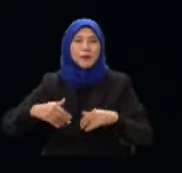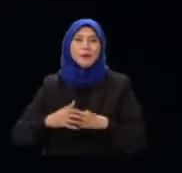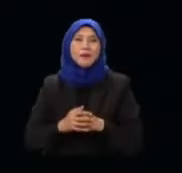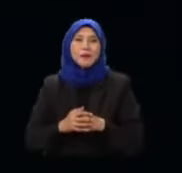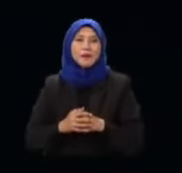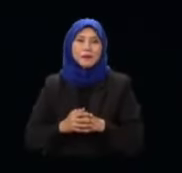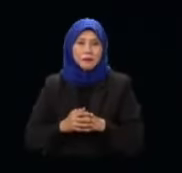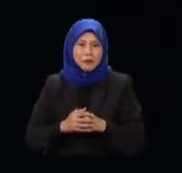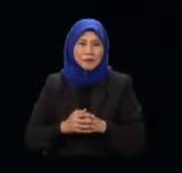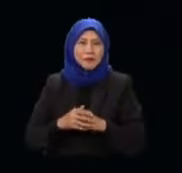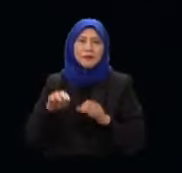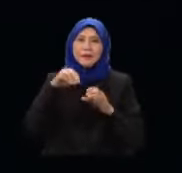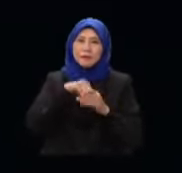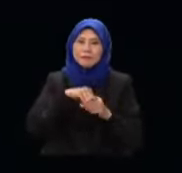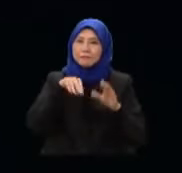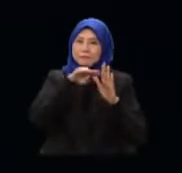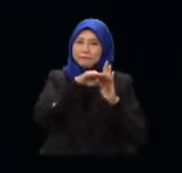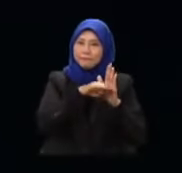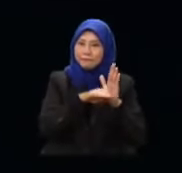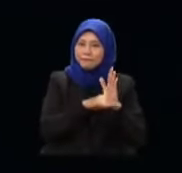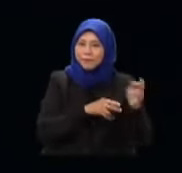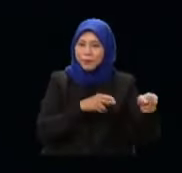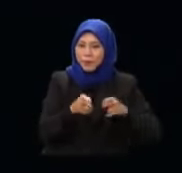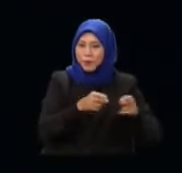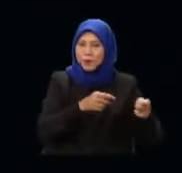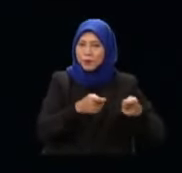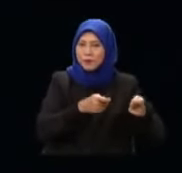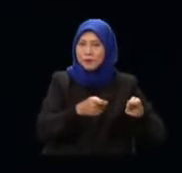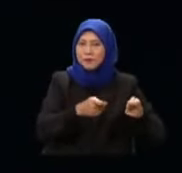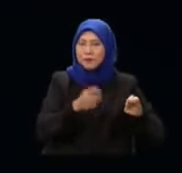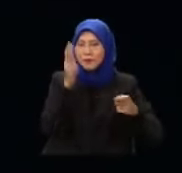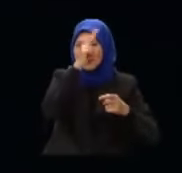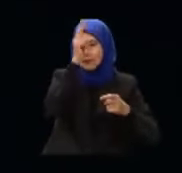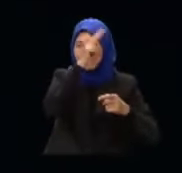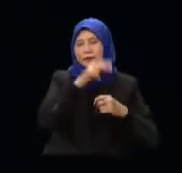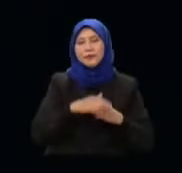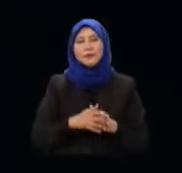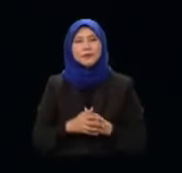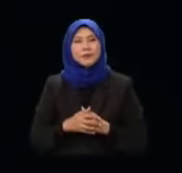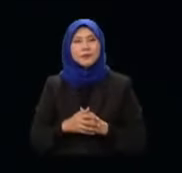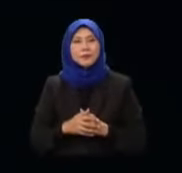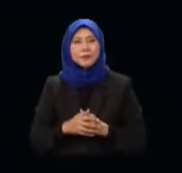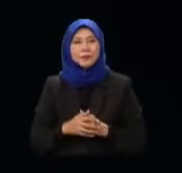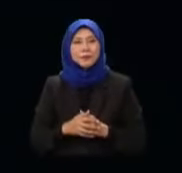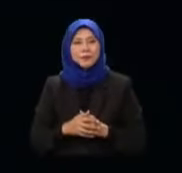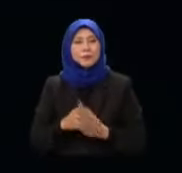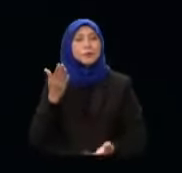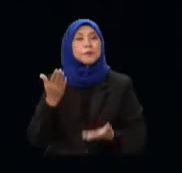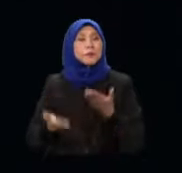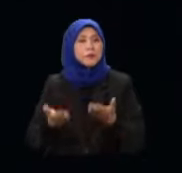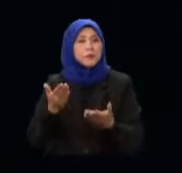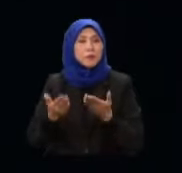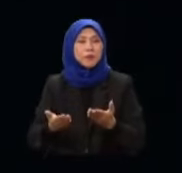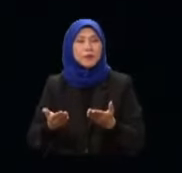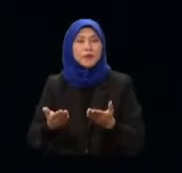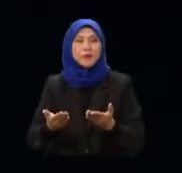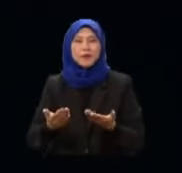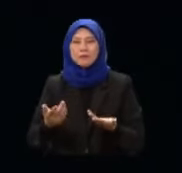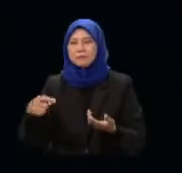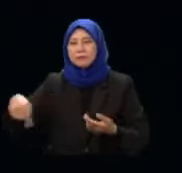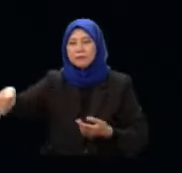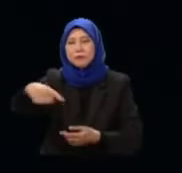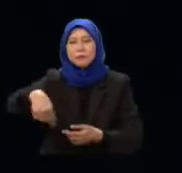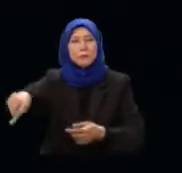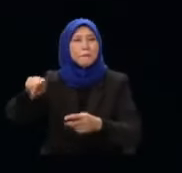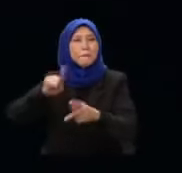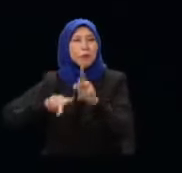telah pun diletakkan dalam bentuk kerajaan pengusaha nian eh di peringkat akar umbi Mungkin agaknya suara ketidakpuasan